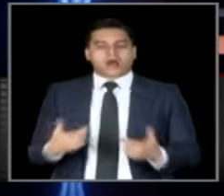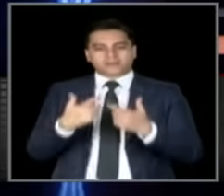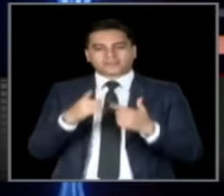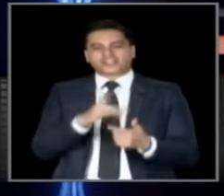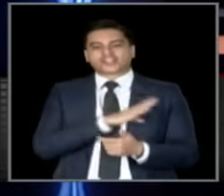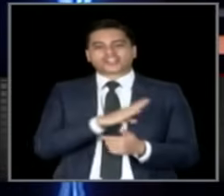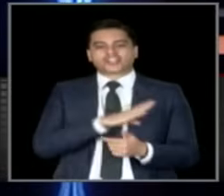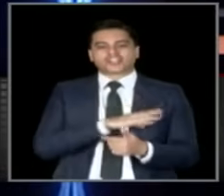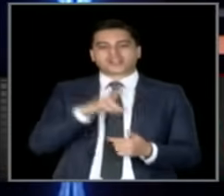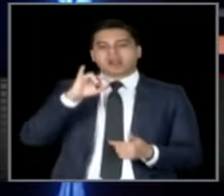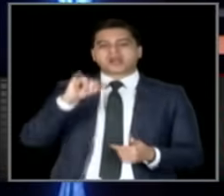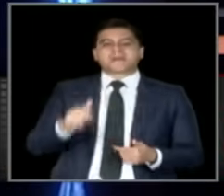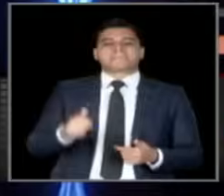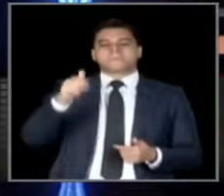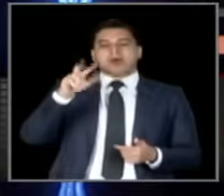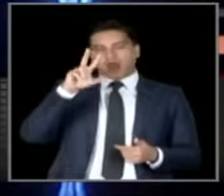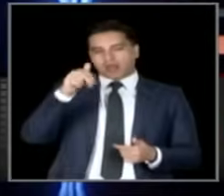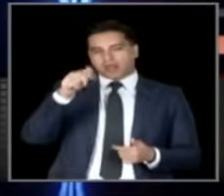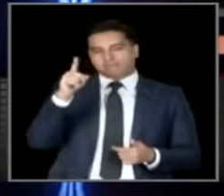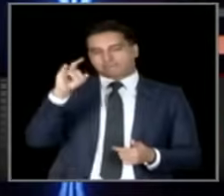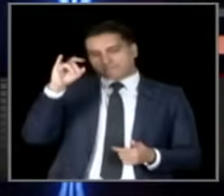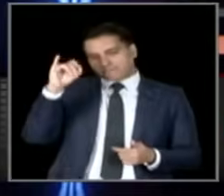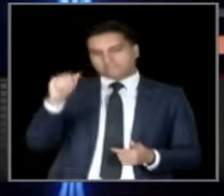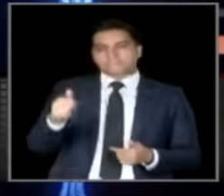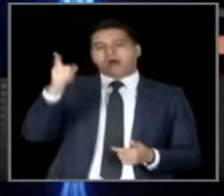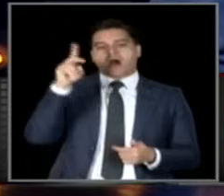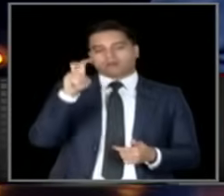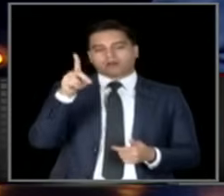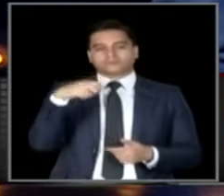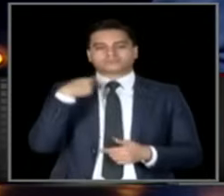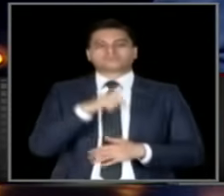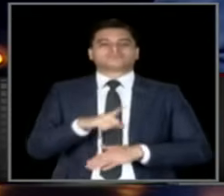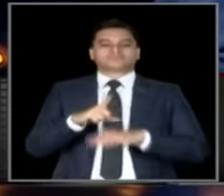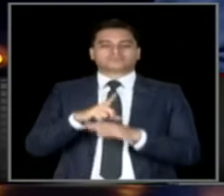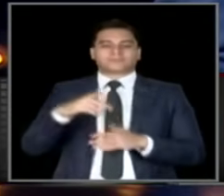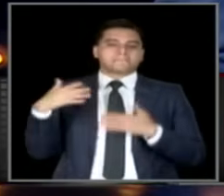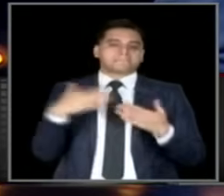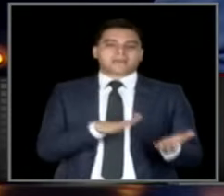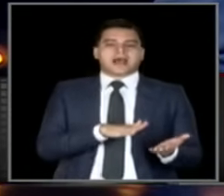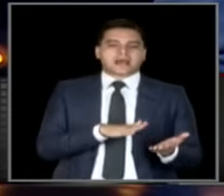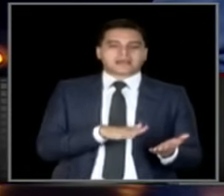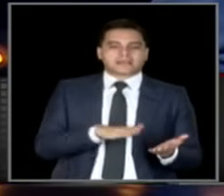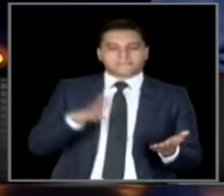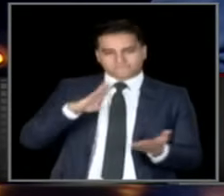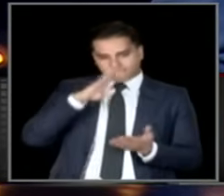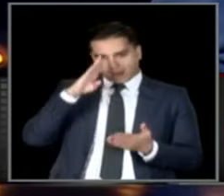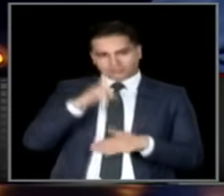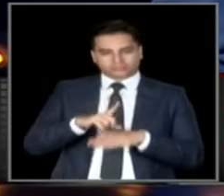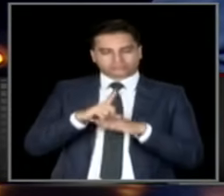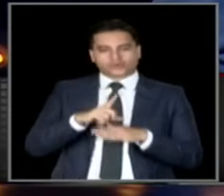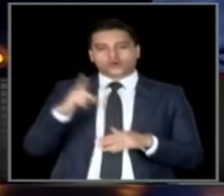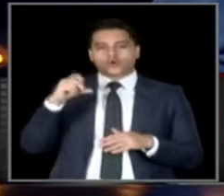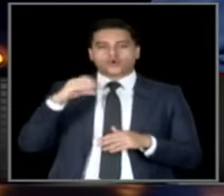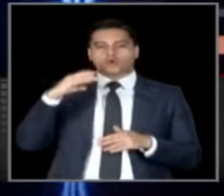جيش الإمارة بقيادة روجر اللي اتقتل في المعركة هو